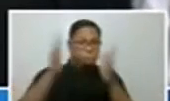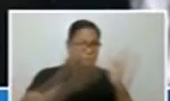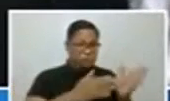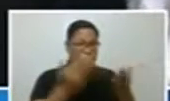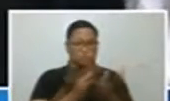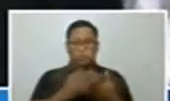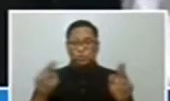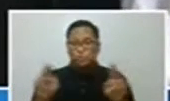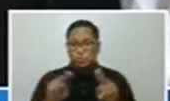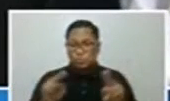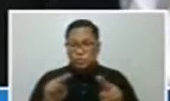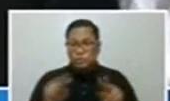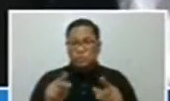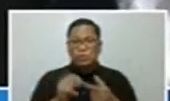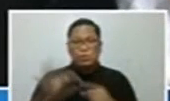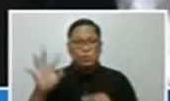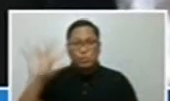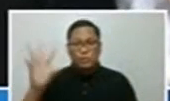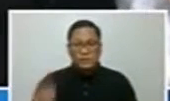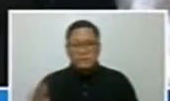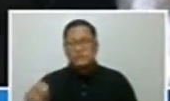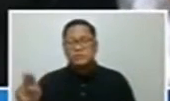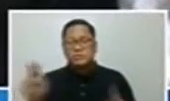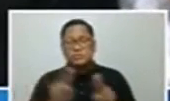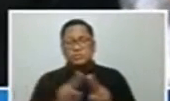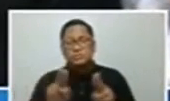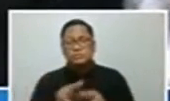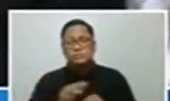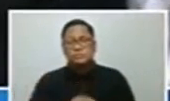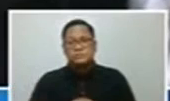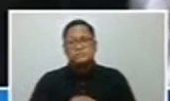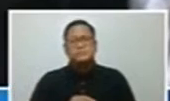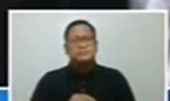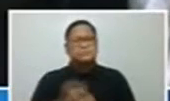mabuhay po ang Department of Interior and Local Government.